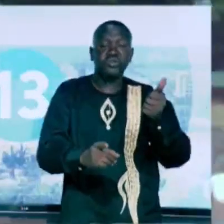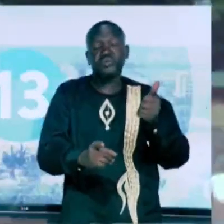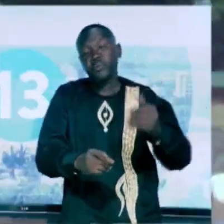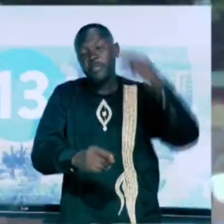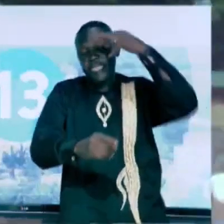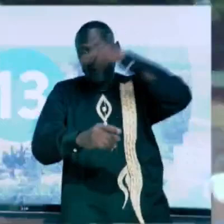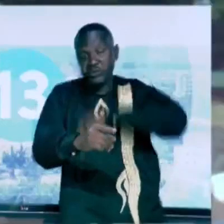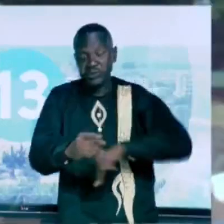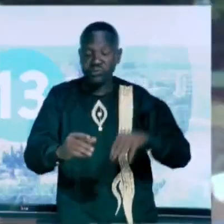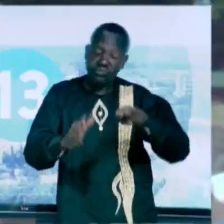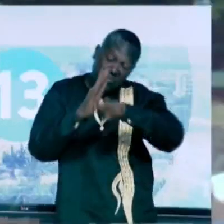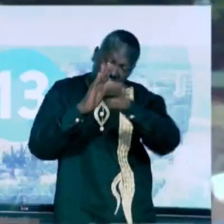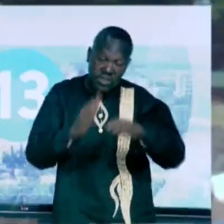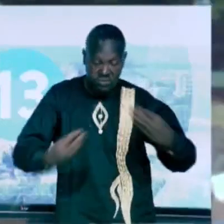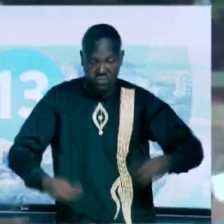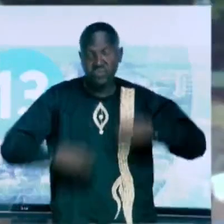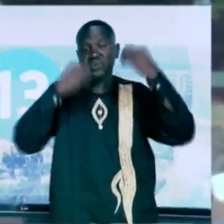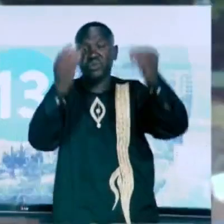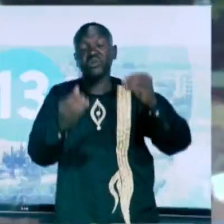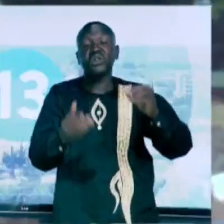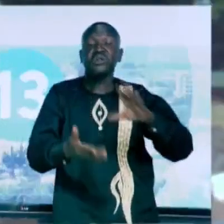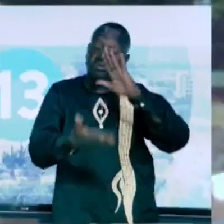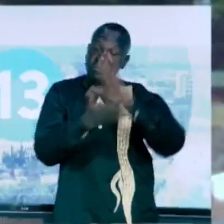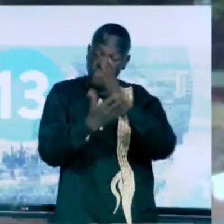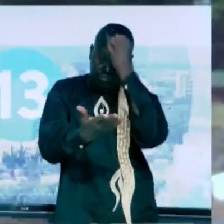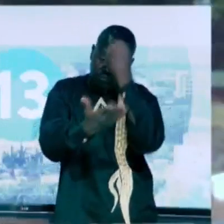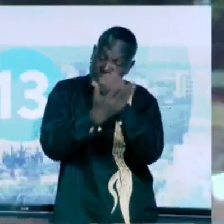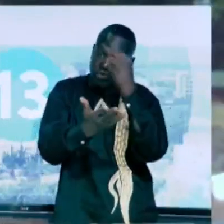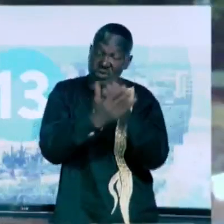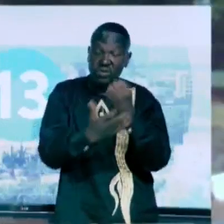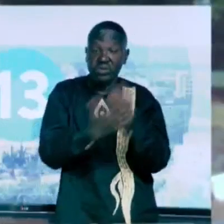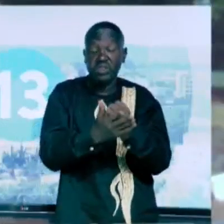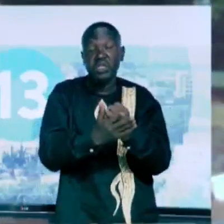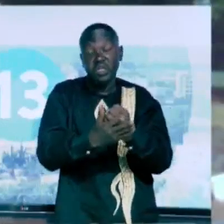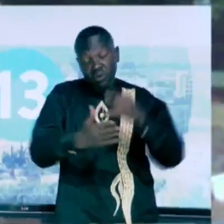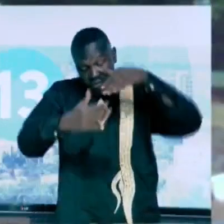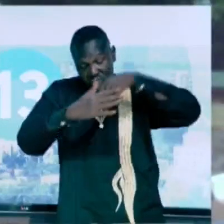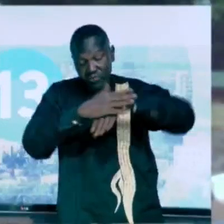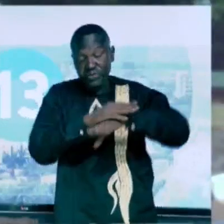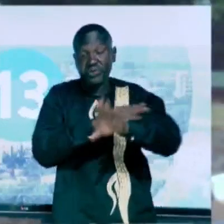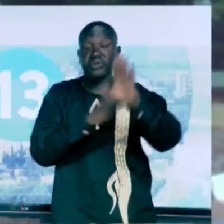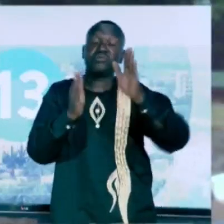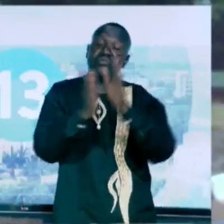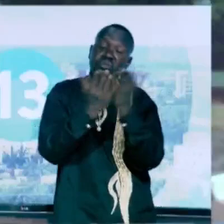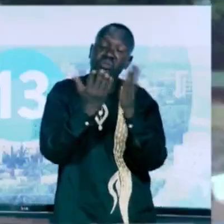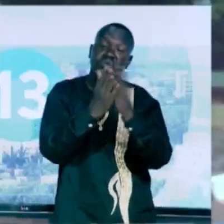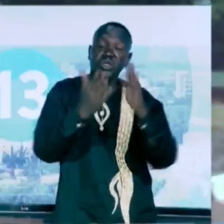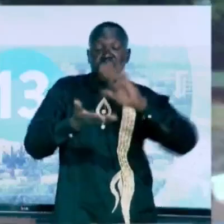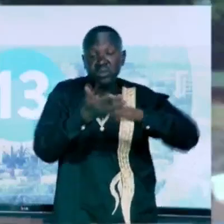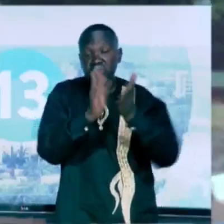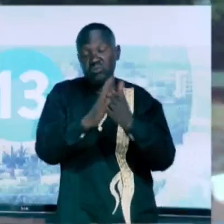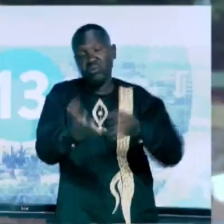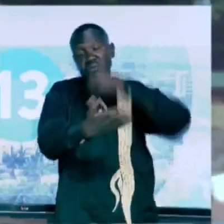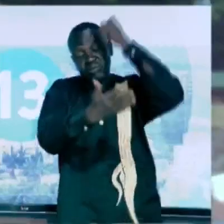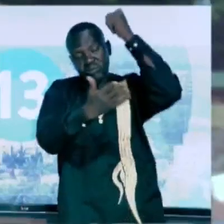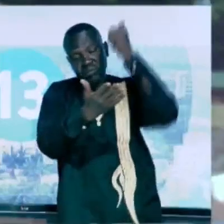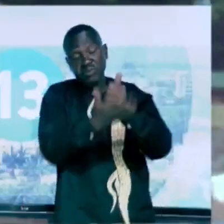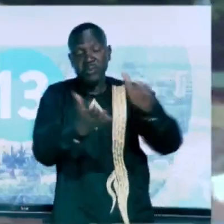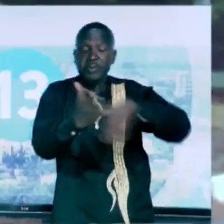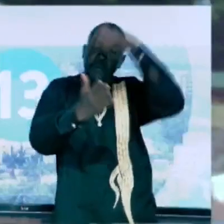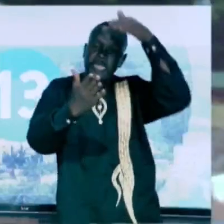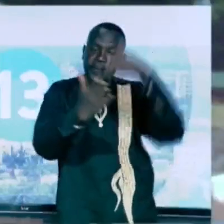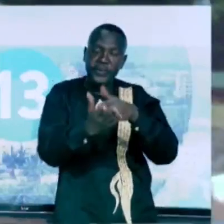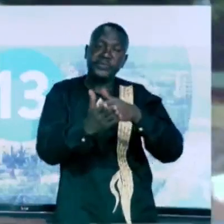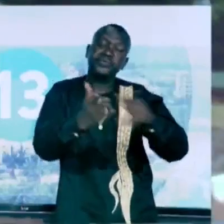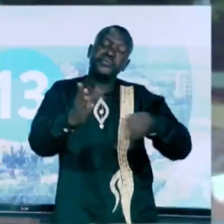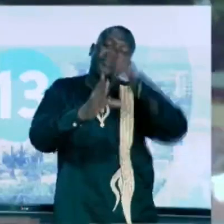des bases de données sur les traitements de salaire et leur interfaçage avec le fichier de paie de l'administration centrale. Les